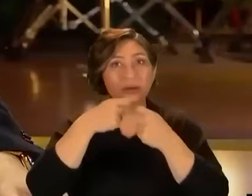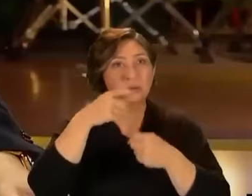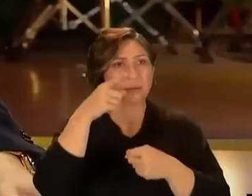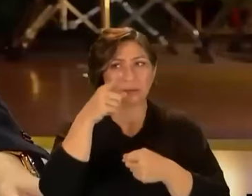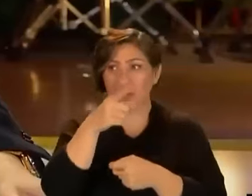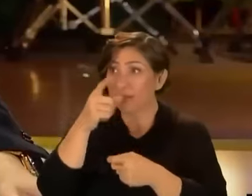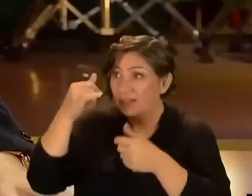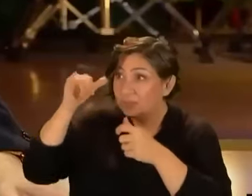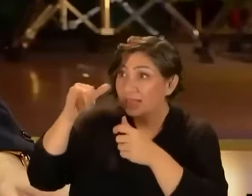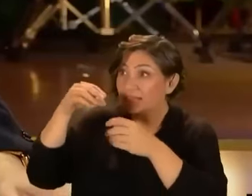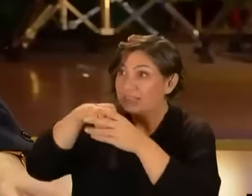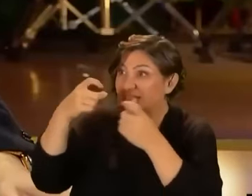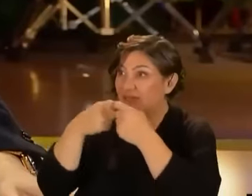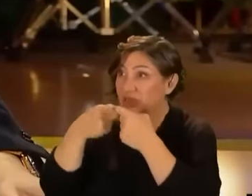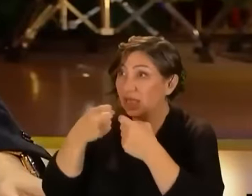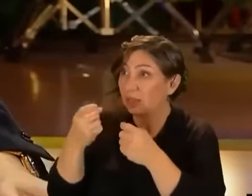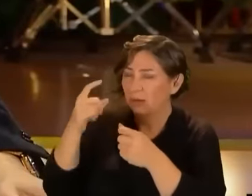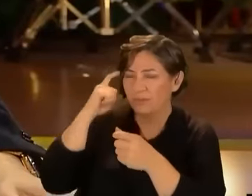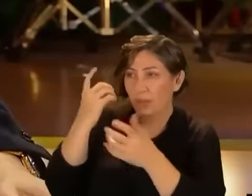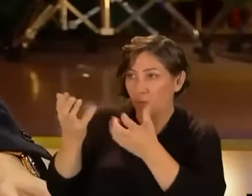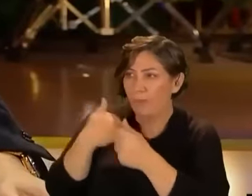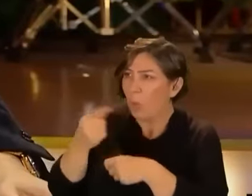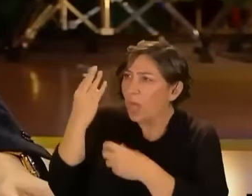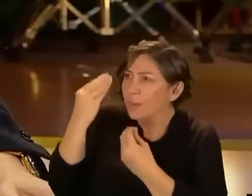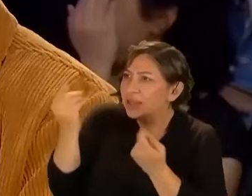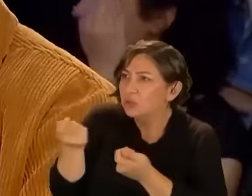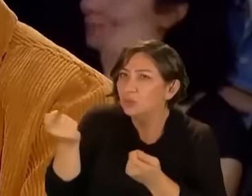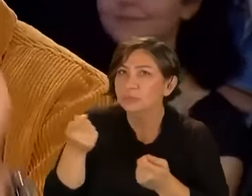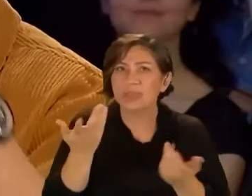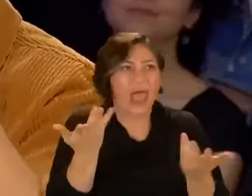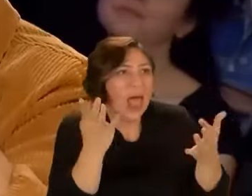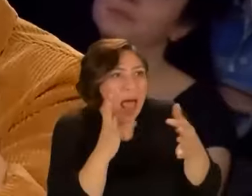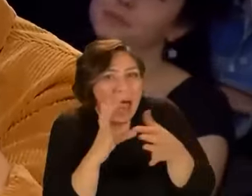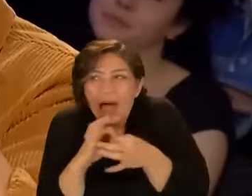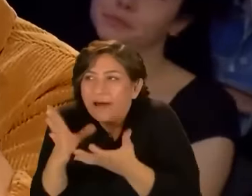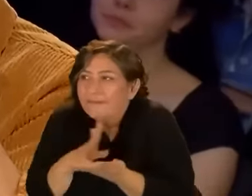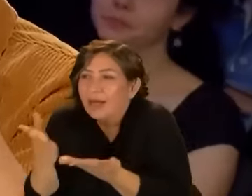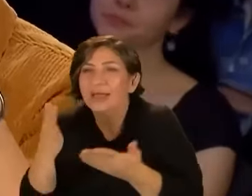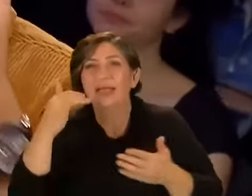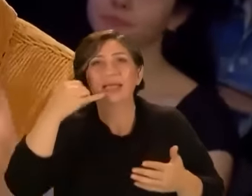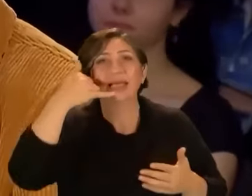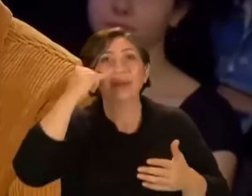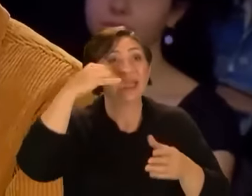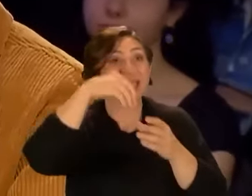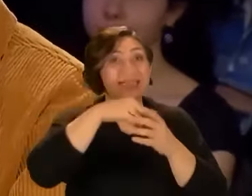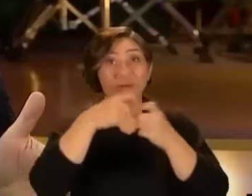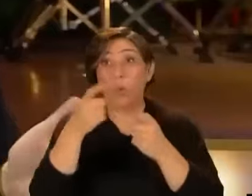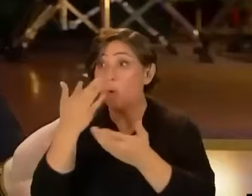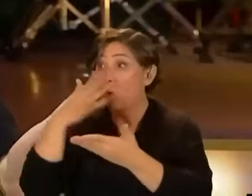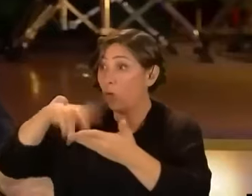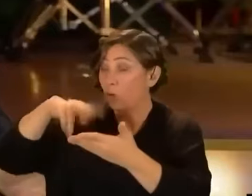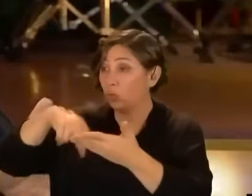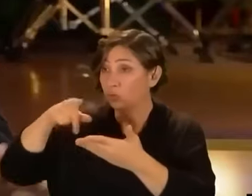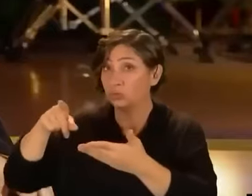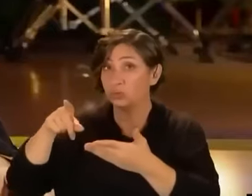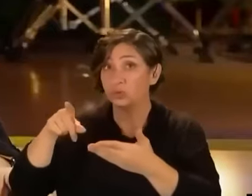İç Savaşı'ndan ilham alıyorsun. Ben onu anlamaya çalışıyorum. Onun için zaten. Evet, evet. Tabii. Ne alakan var senin İspanya İç Savaşı'na? İspanya İç Savaşı bütün okuyorsun çünkü dünya,